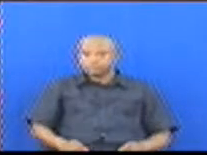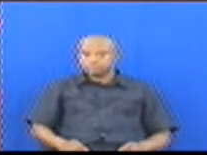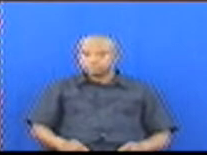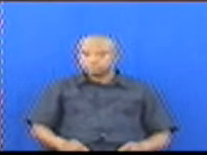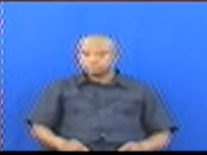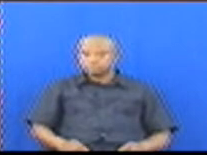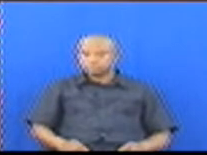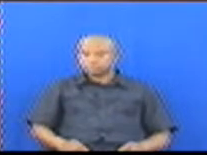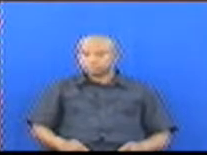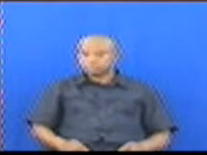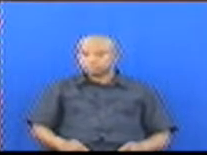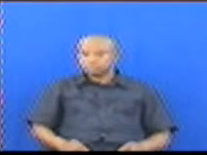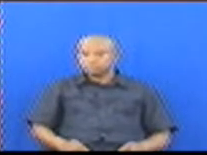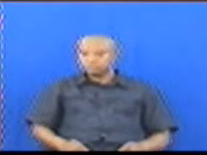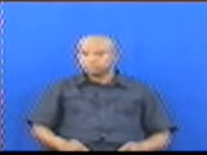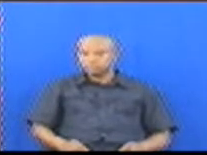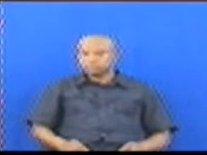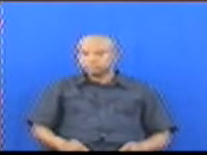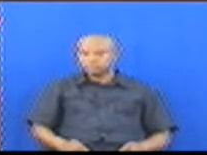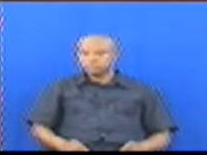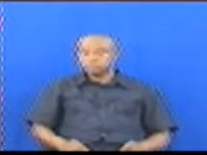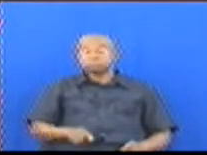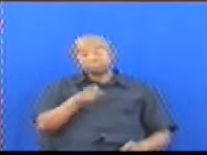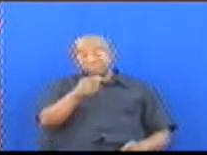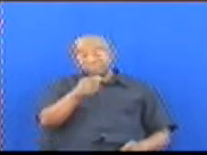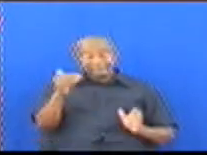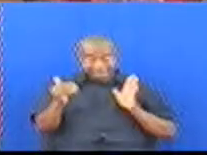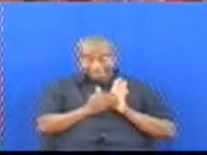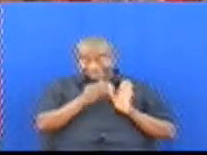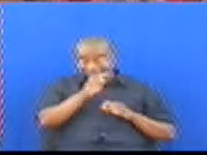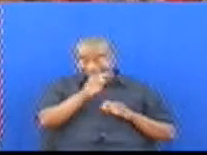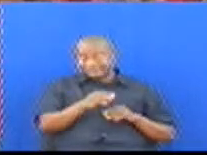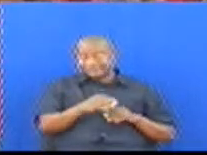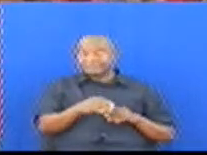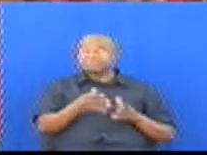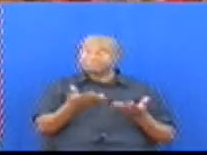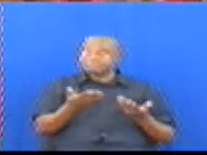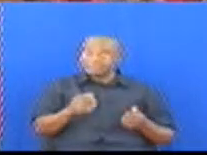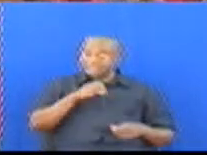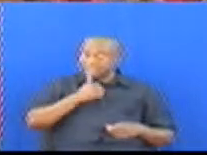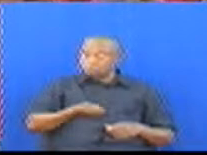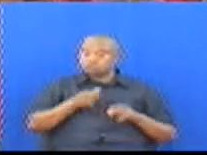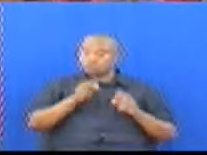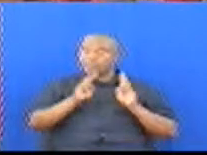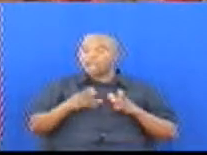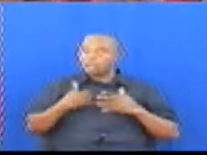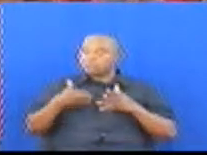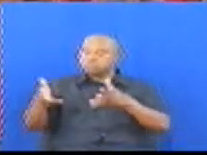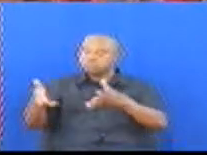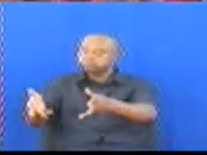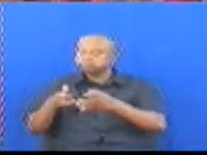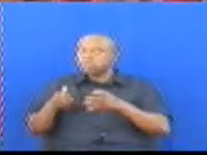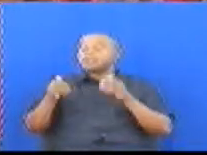Sheria tunayotaka kuitunga inaruhusu mahakama bado kutaifisha mifugo.